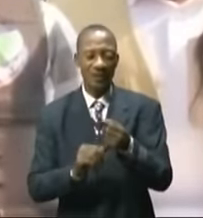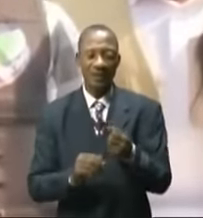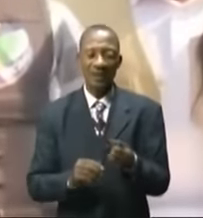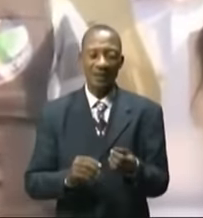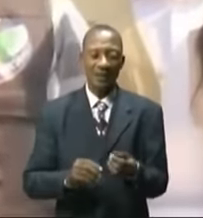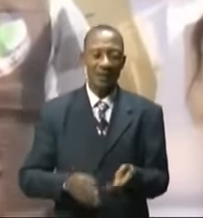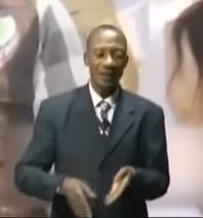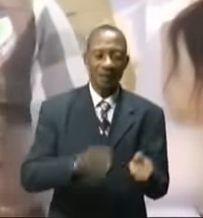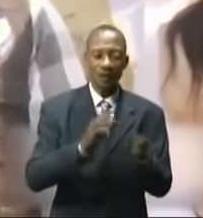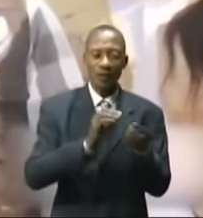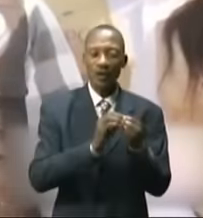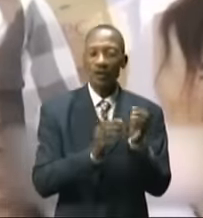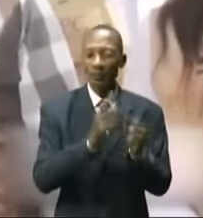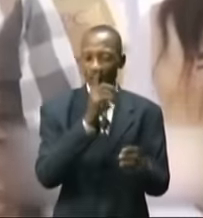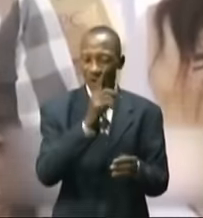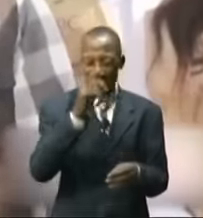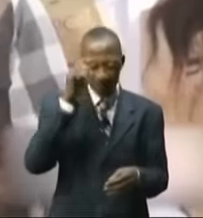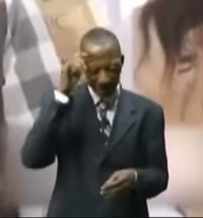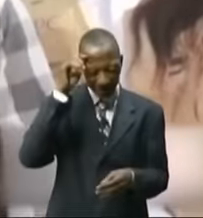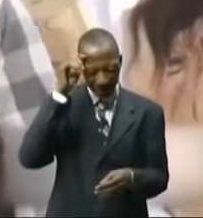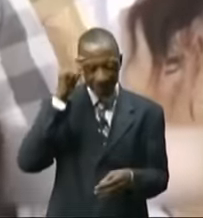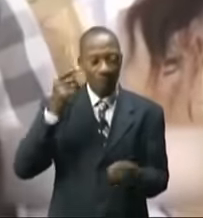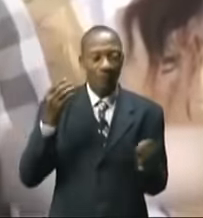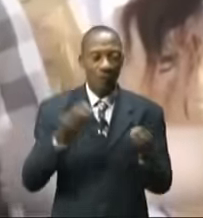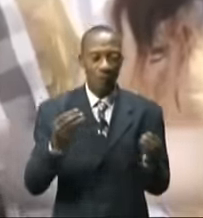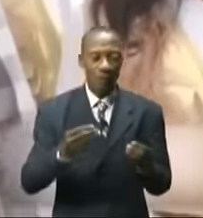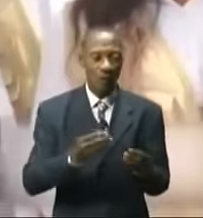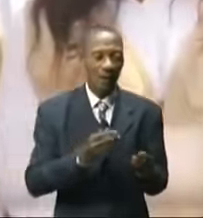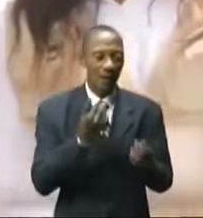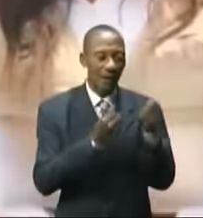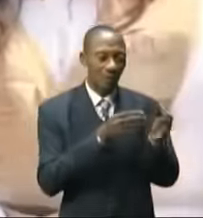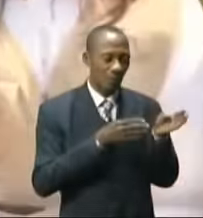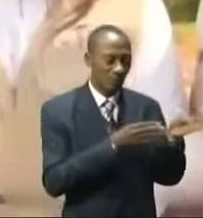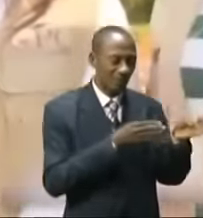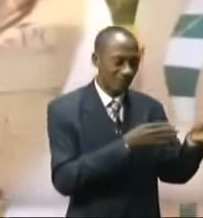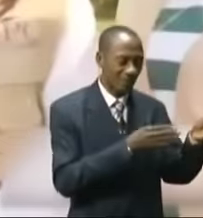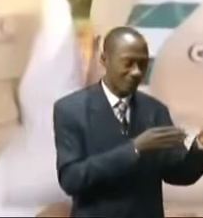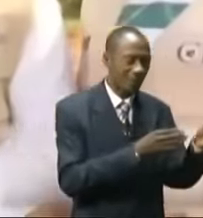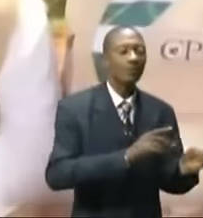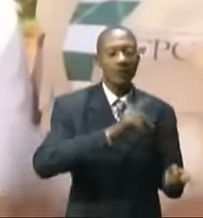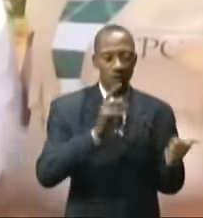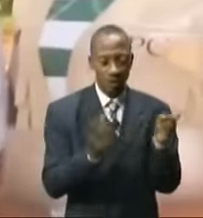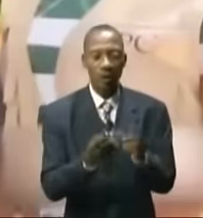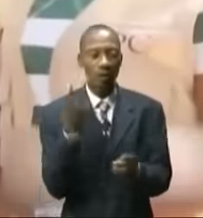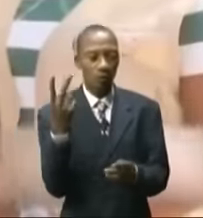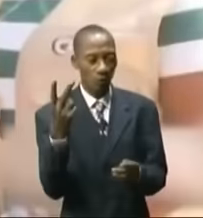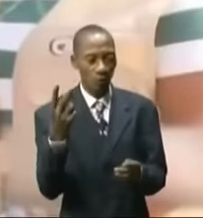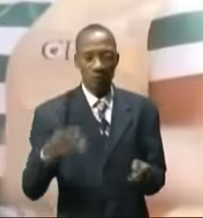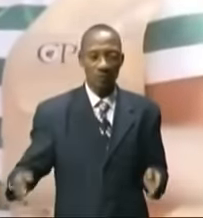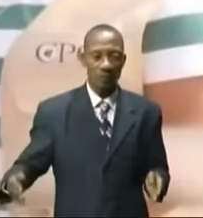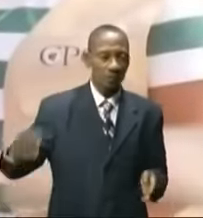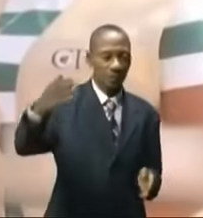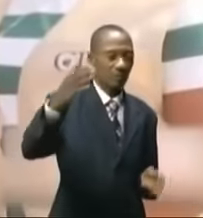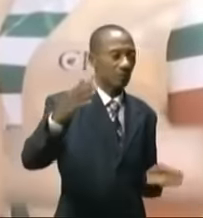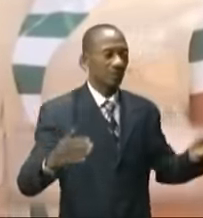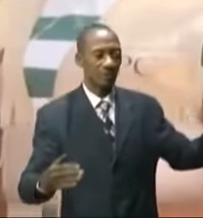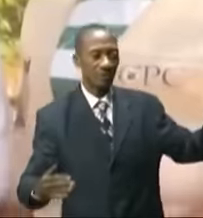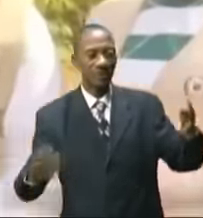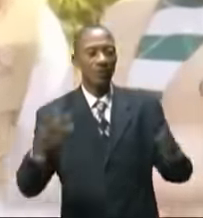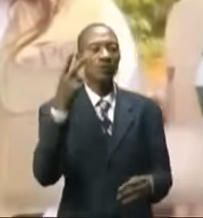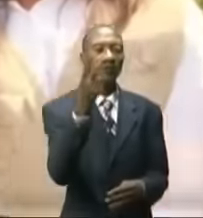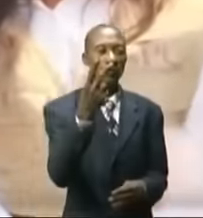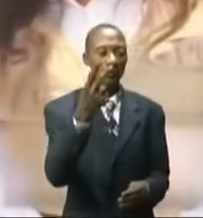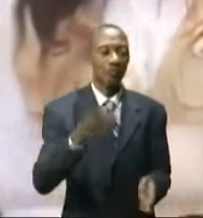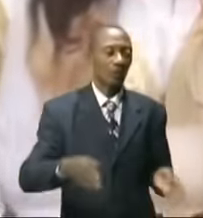Dans l'avenir, nous n'aurons plus les embouteillages au niveau de Matadi-Kibalaka, les remorques pourraient emprunter cette route.